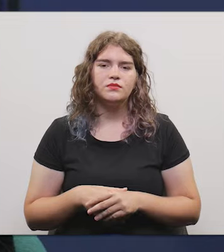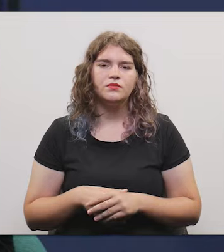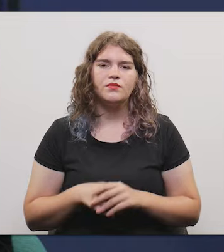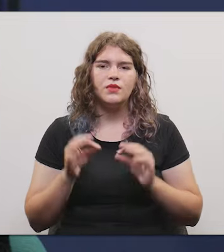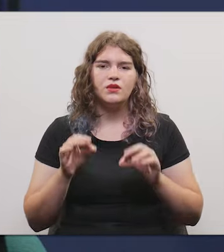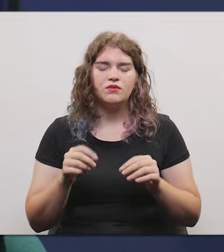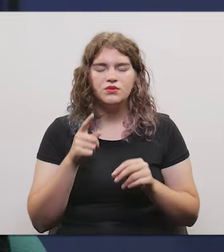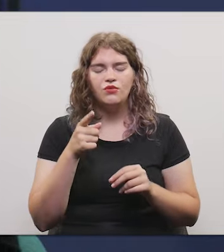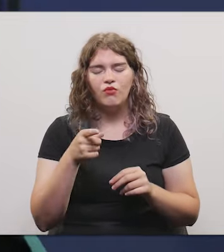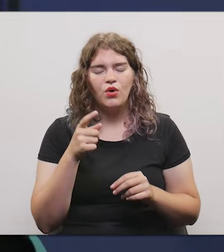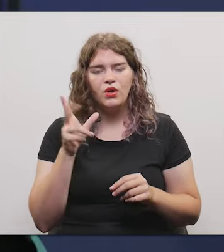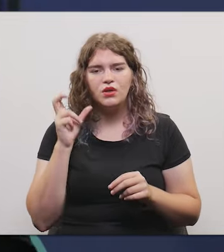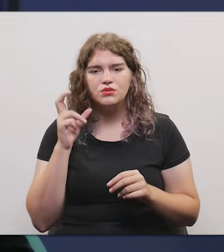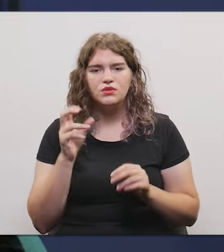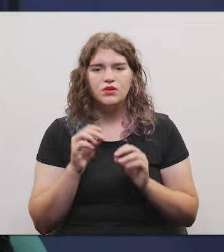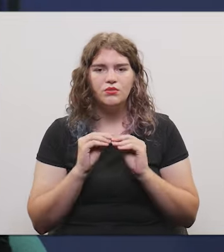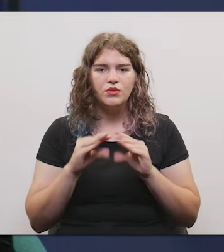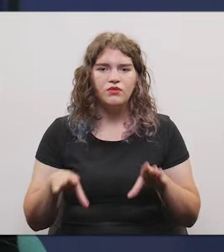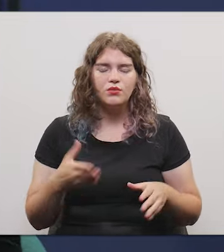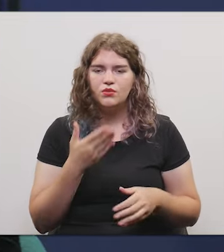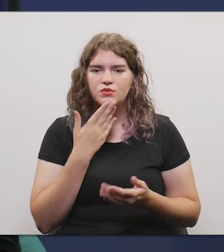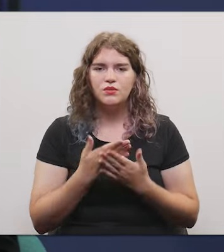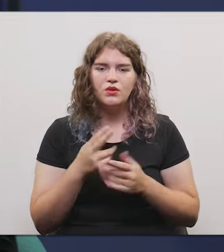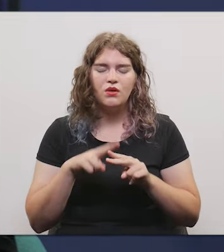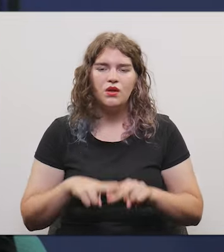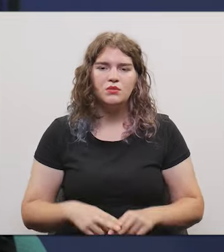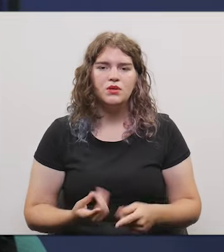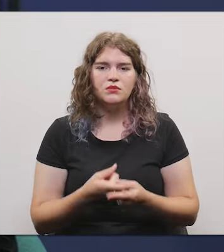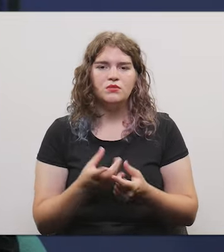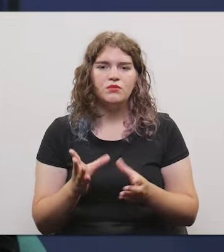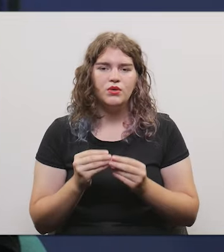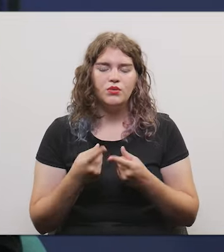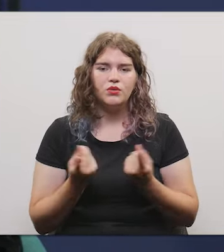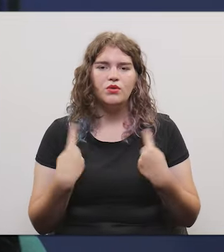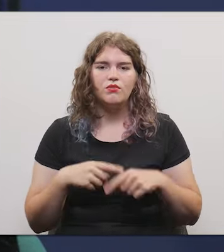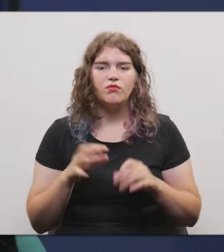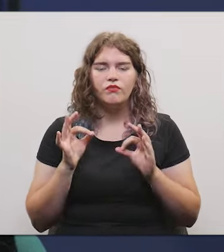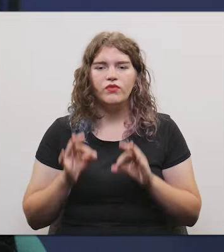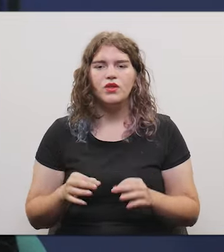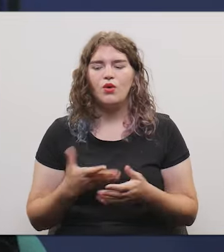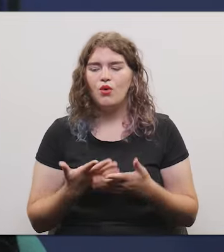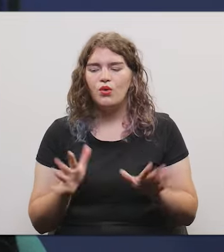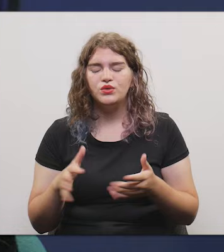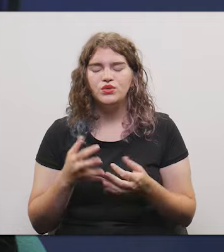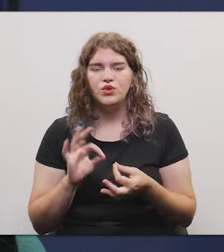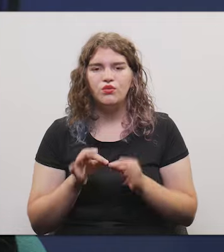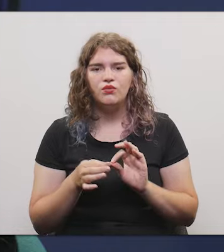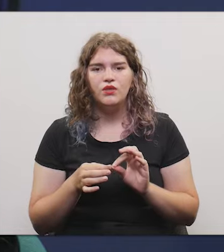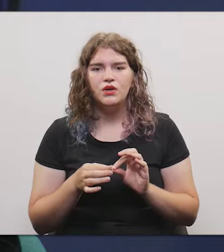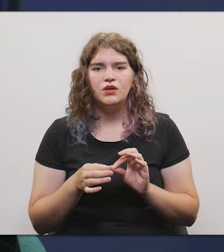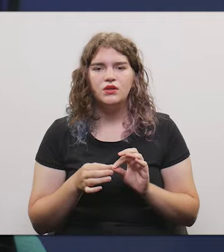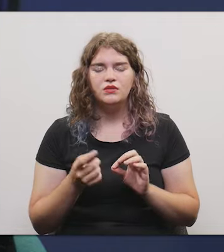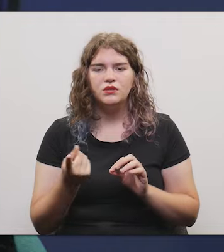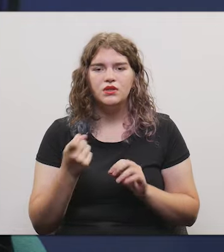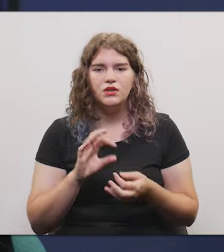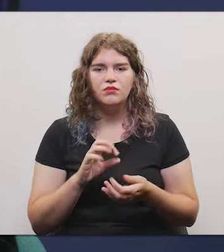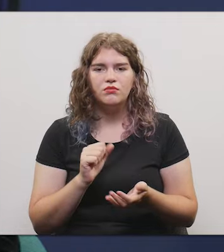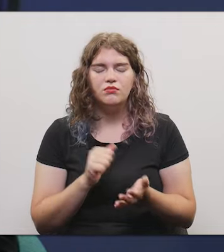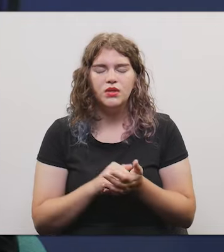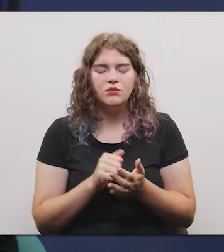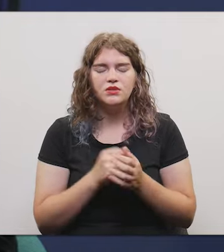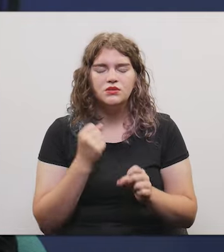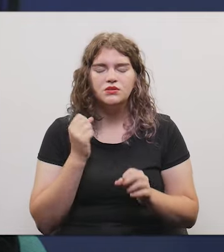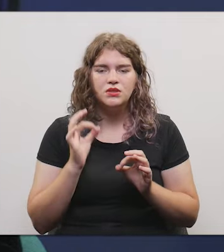multora. Amin. Să fiți și voi binecuvântați, vă mulțumim că ați rămas alături de noi și fie ca orice